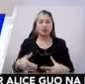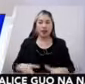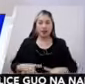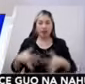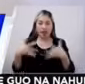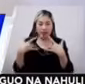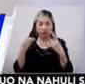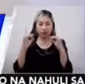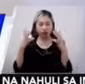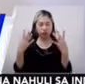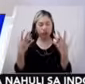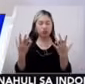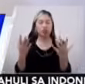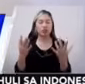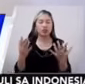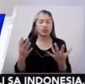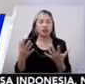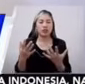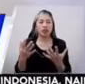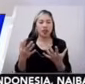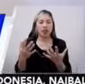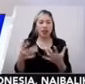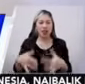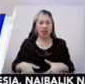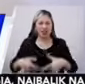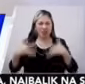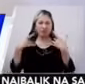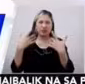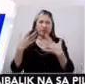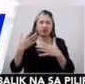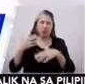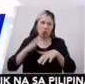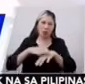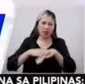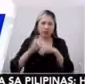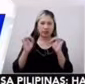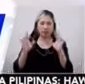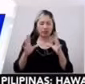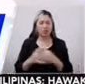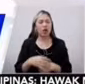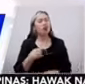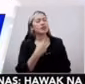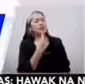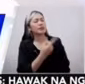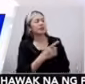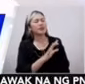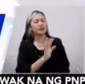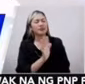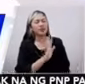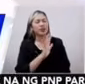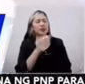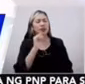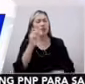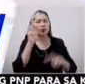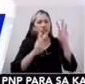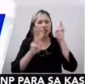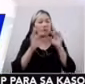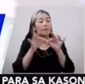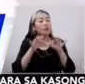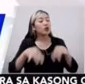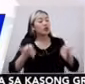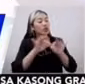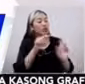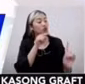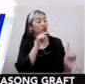na yung death threats, huwag niya alalahanin. Importante lang, ituro mo ang mga taong malalaking